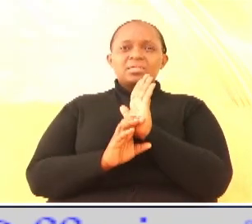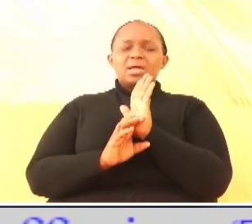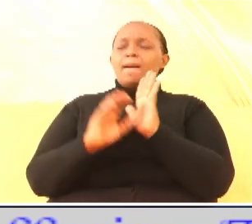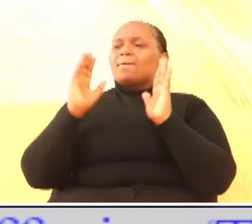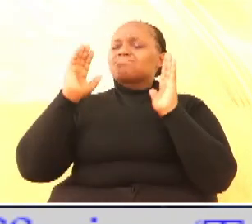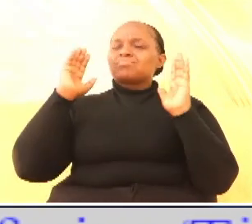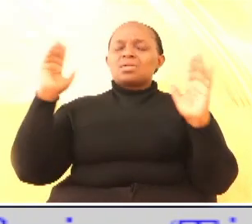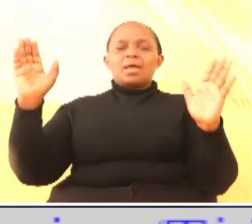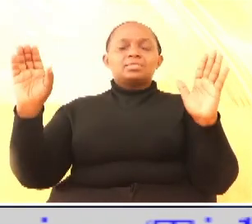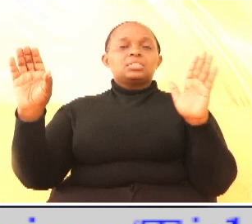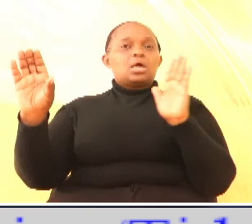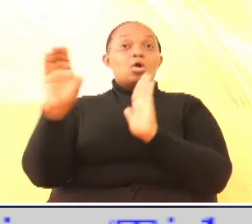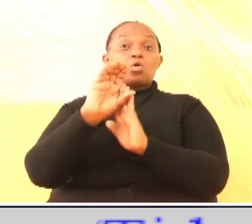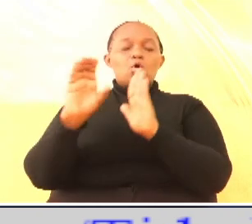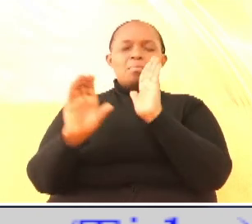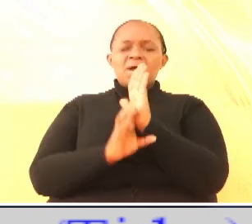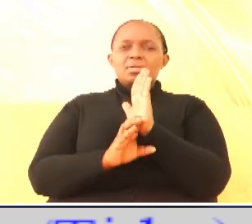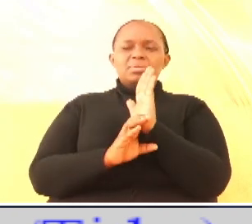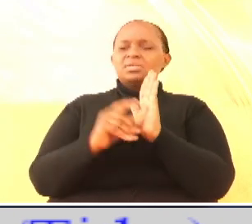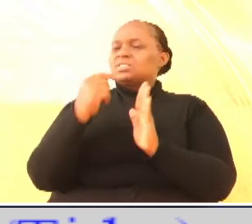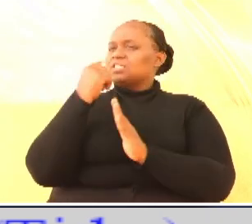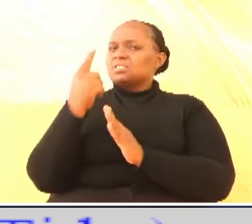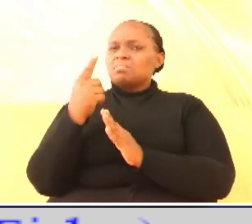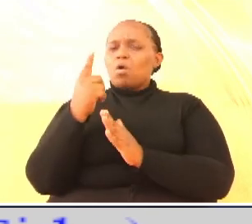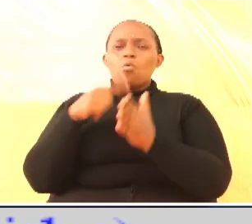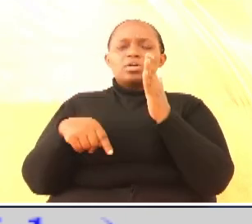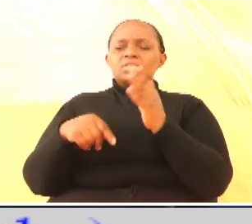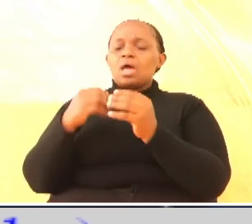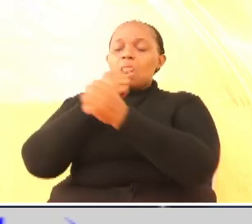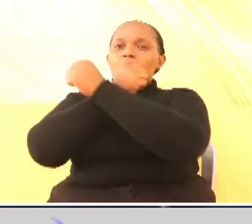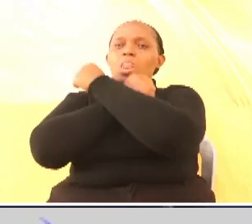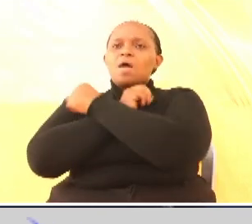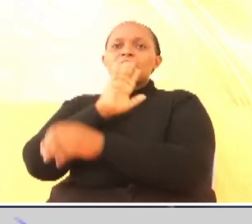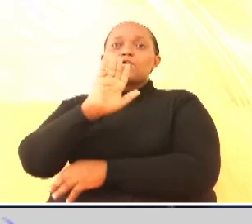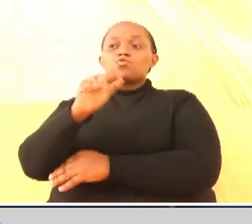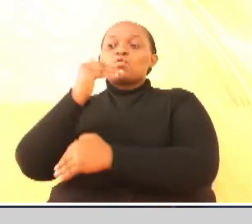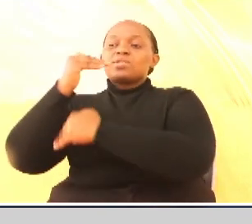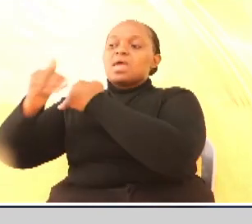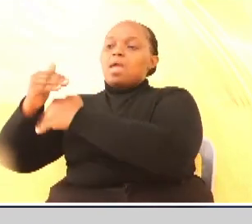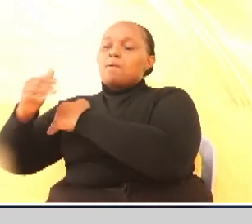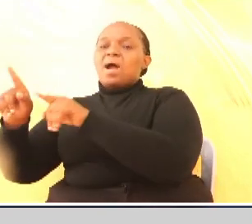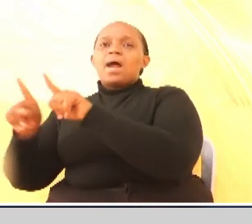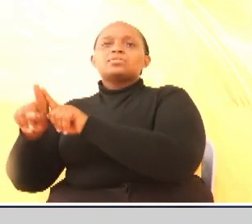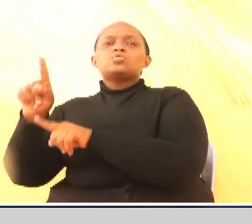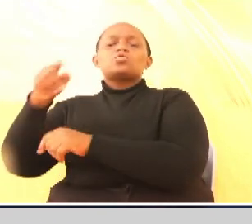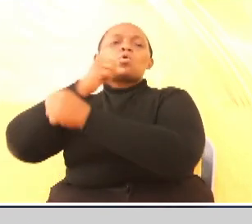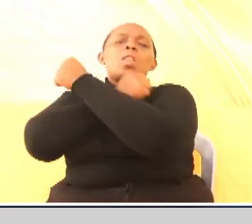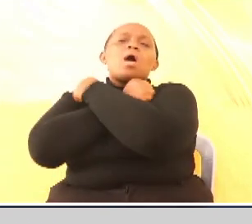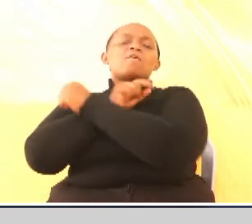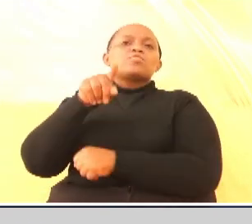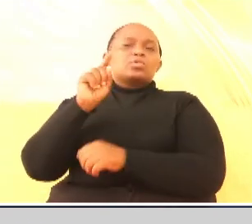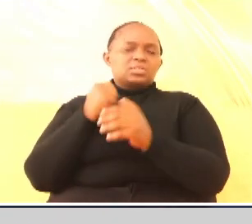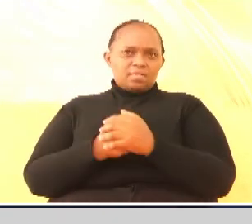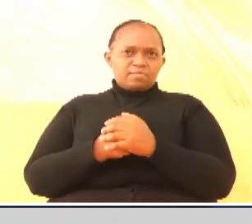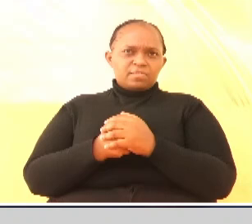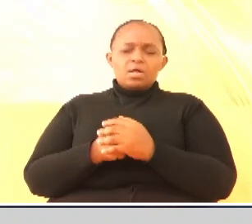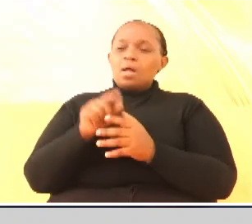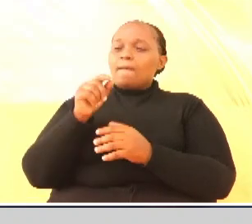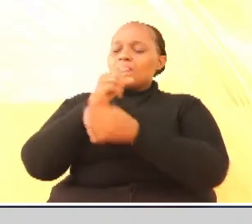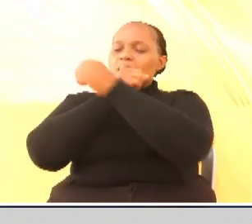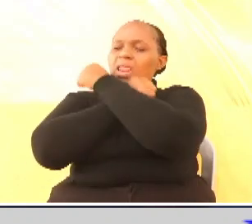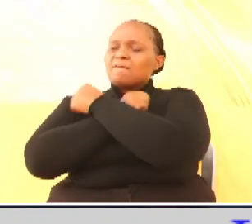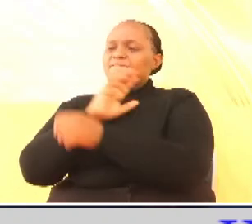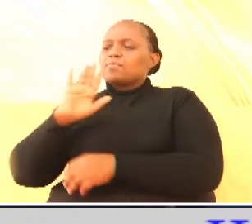kubwa. Part 2 inasema penda jirani yako kama vile unavyojipenda mwenyewe. Kupenda jirani yako